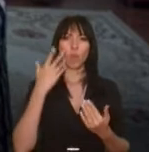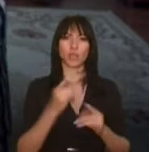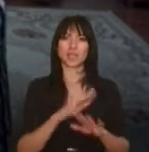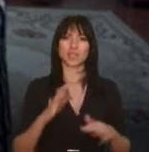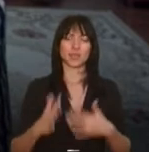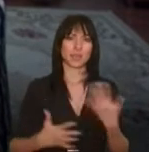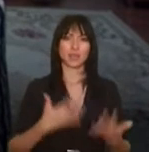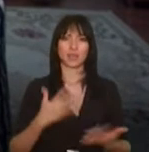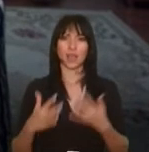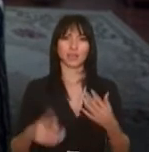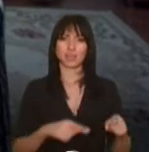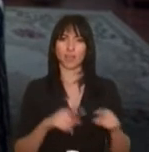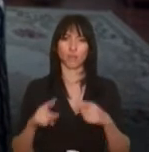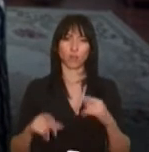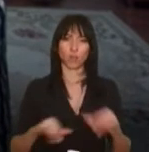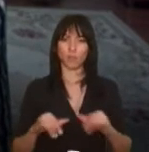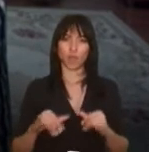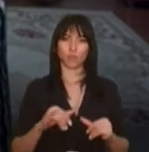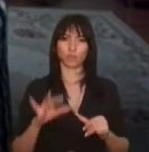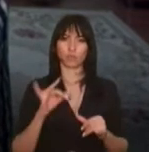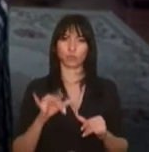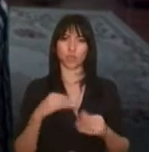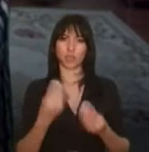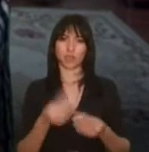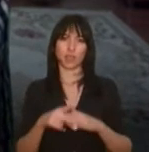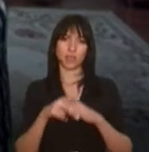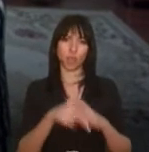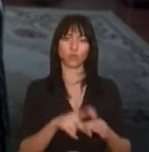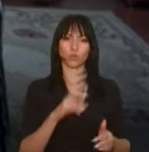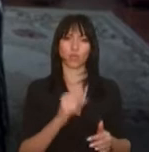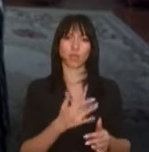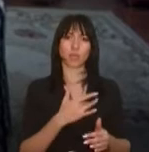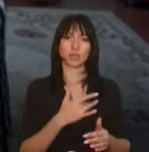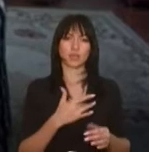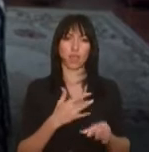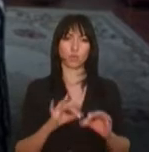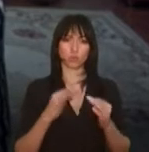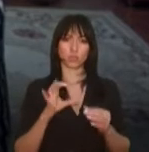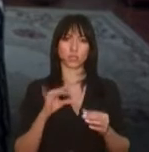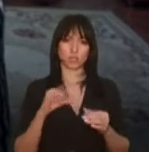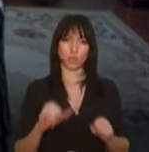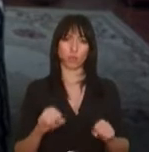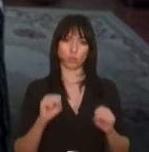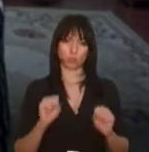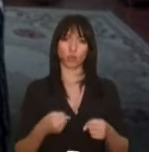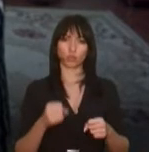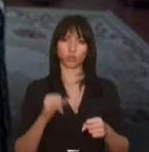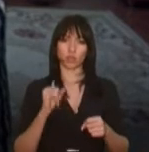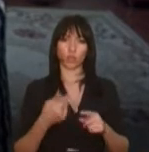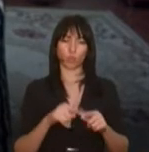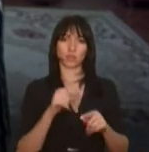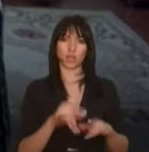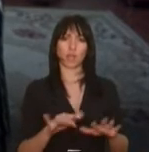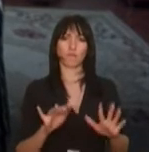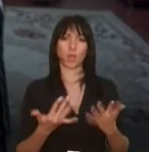багато рухаються і зростає фізична нагрузка на серцево-судинну систему, може наступати такі випадки